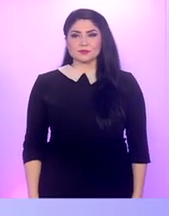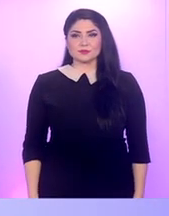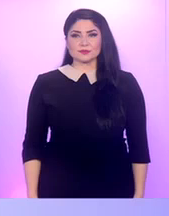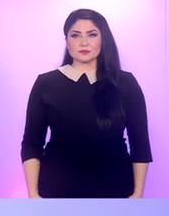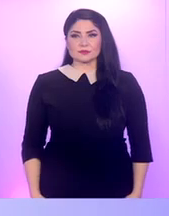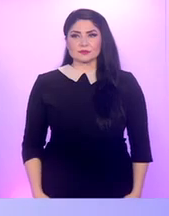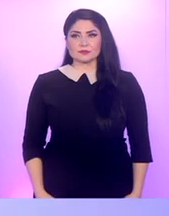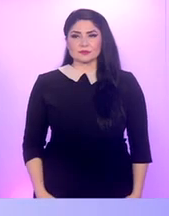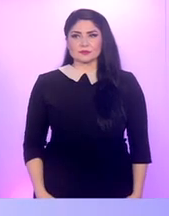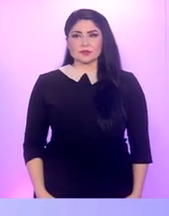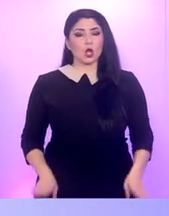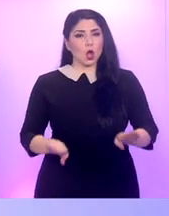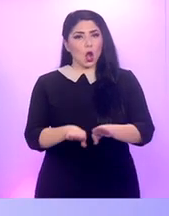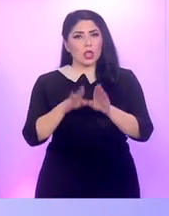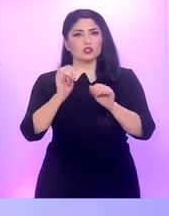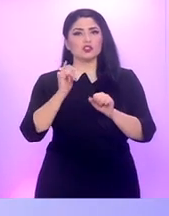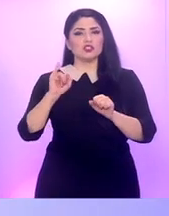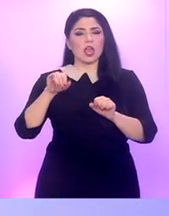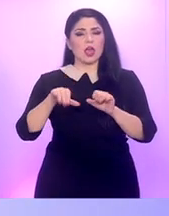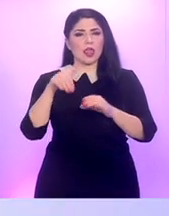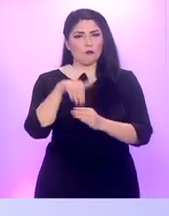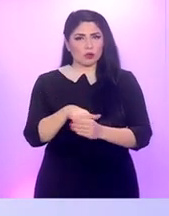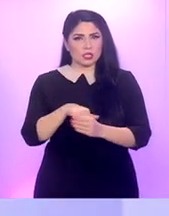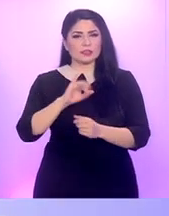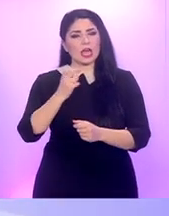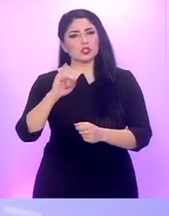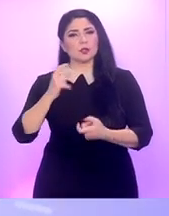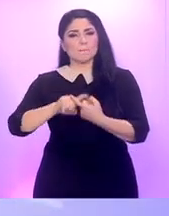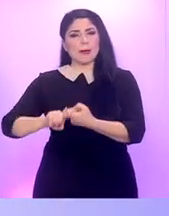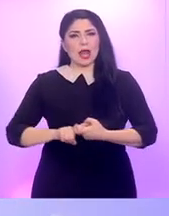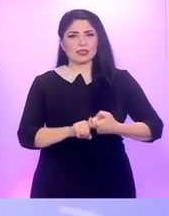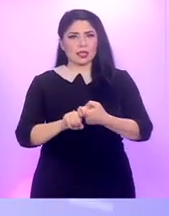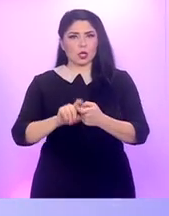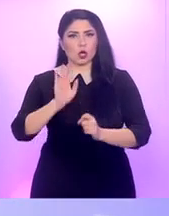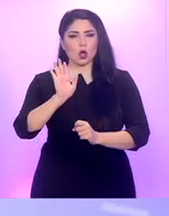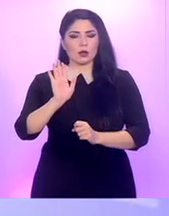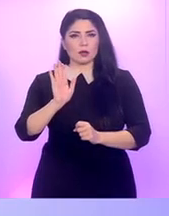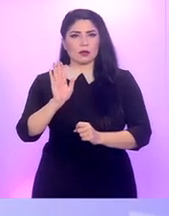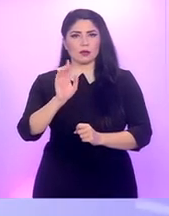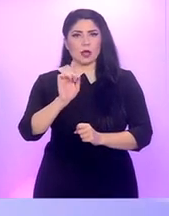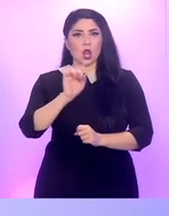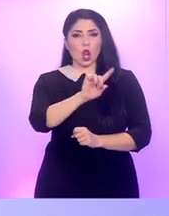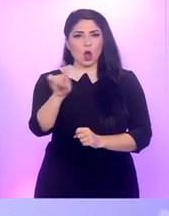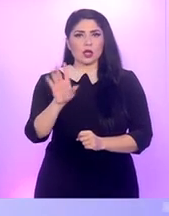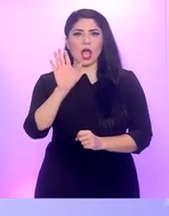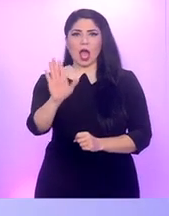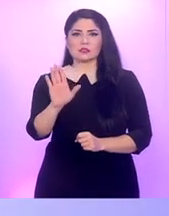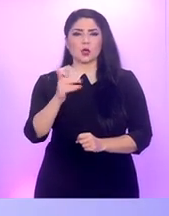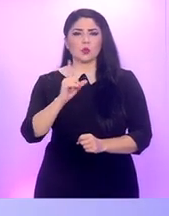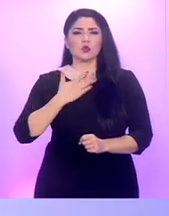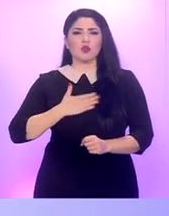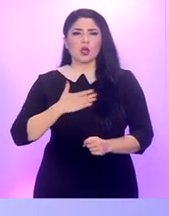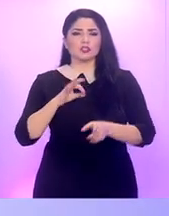electoratului, cât și propriilor colegi, dar și partenerilor de coaliție, că acea funcție nu o cere